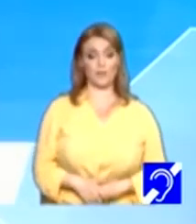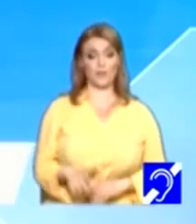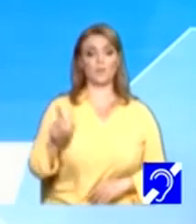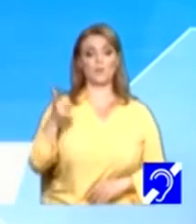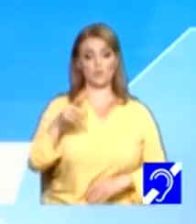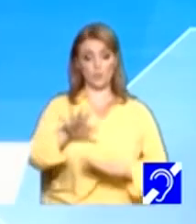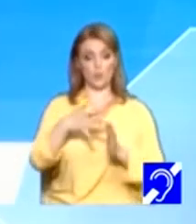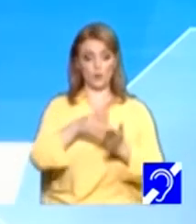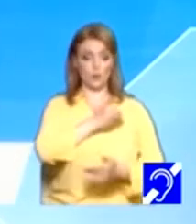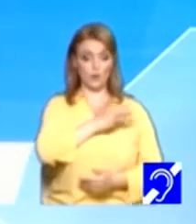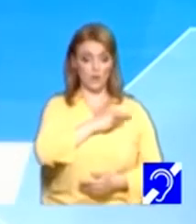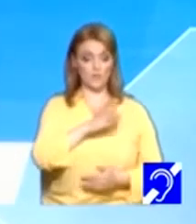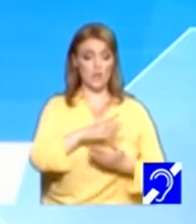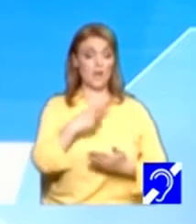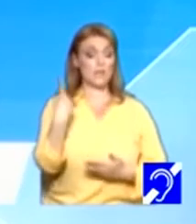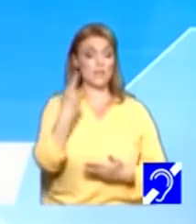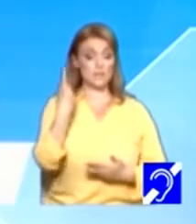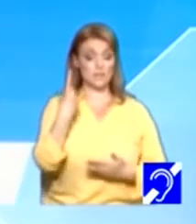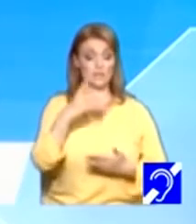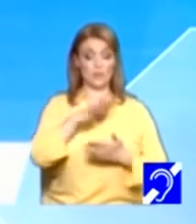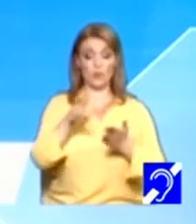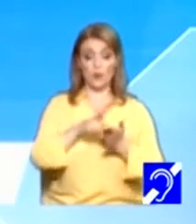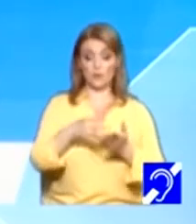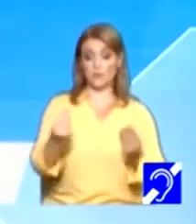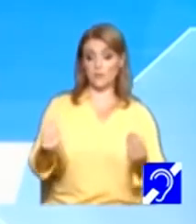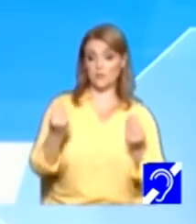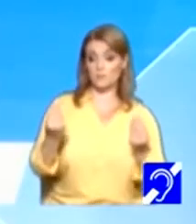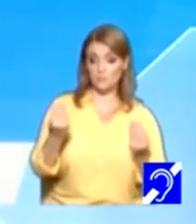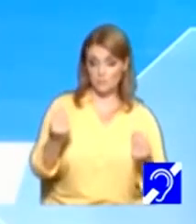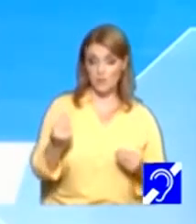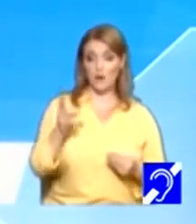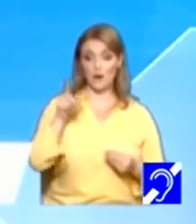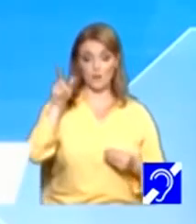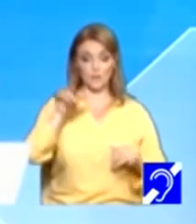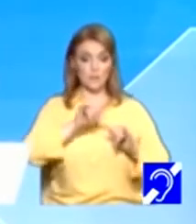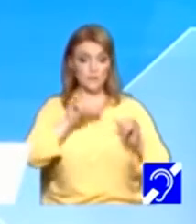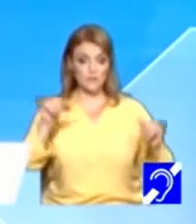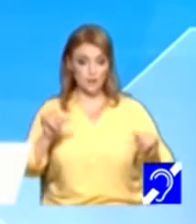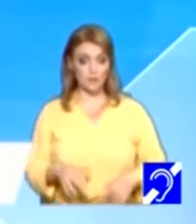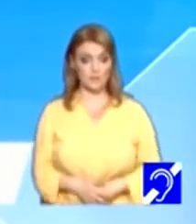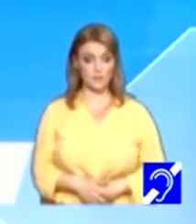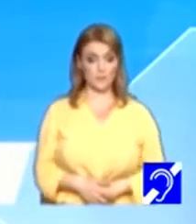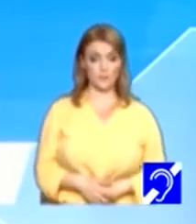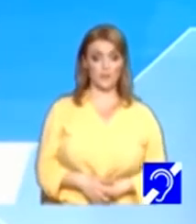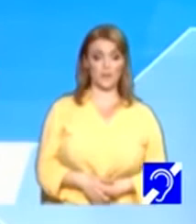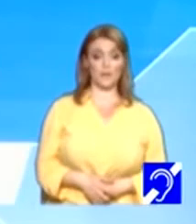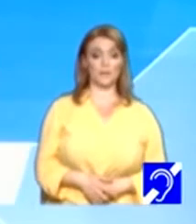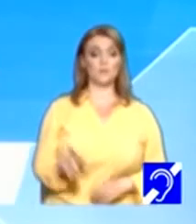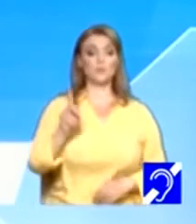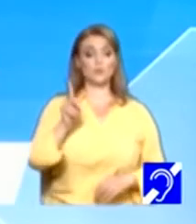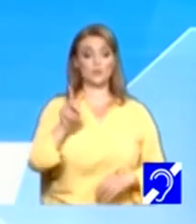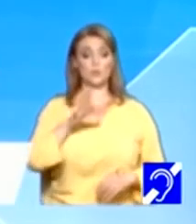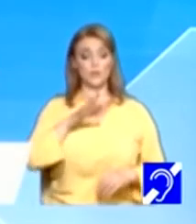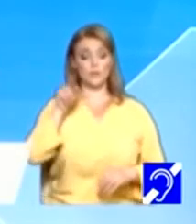Orheiul este unicul model clar și valabil și palpabil de dezvoltarea Republicii Moldova. Prima chestie care a fost acolo,